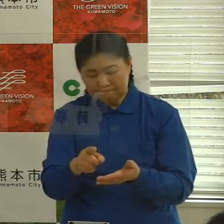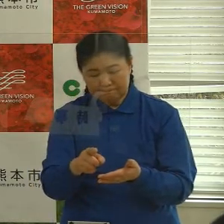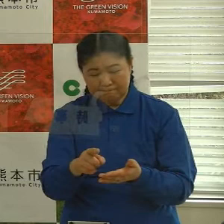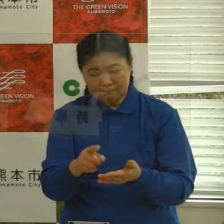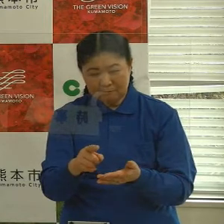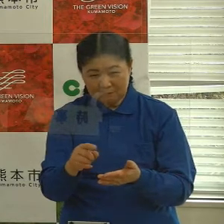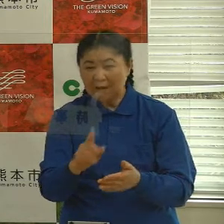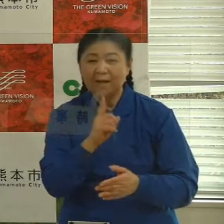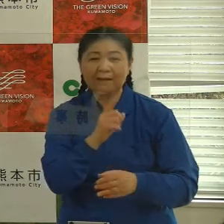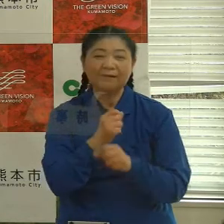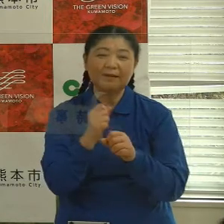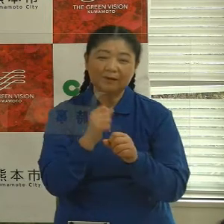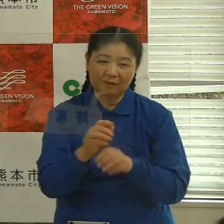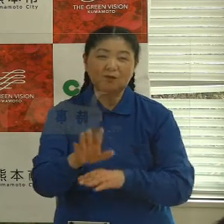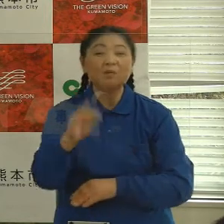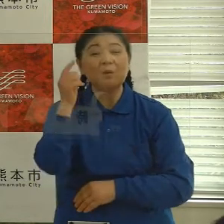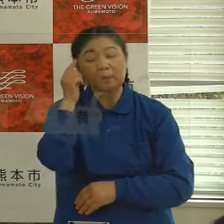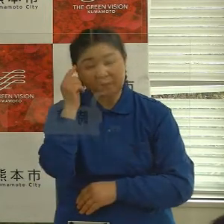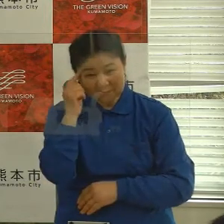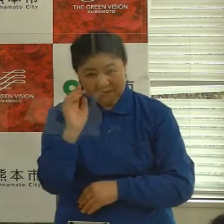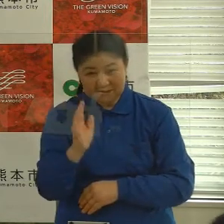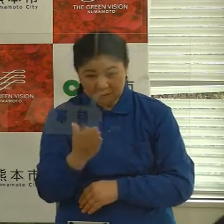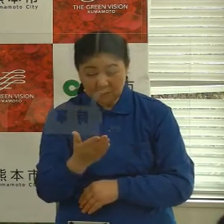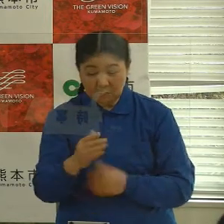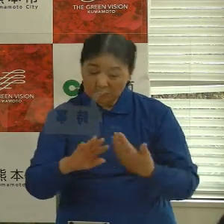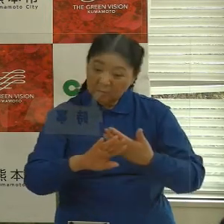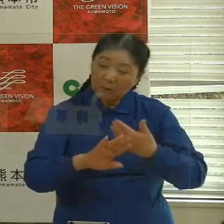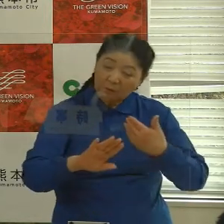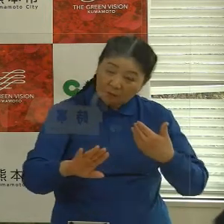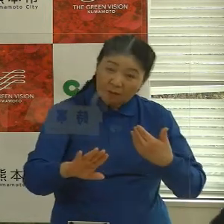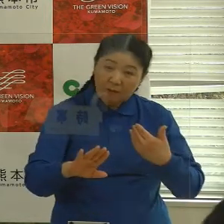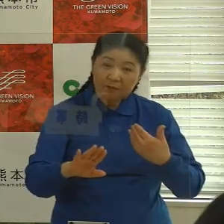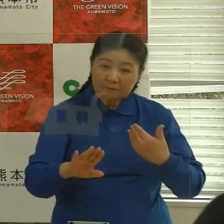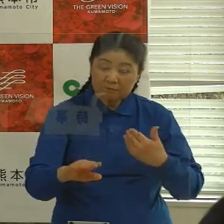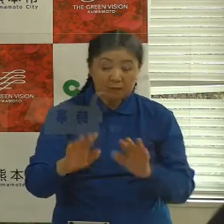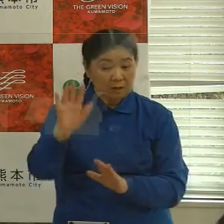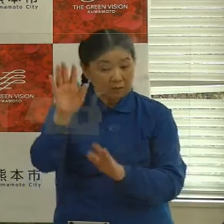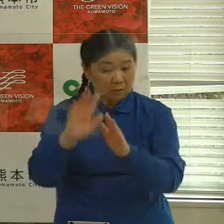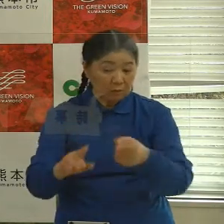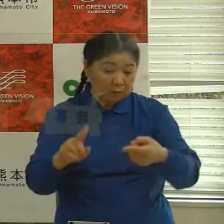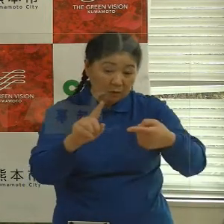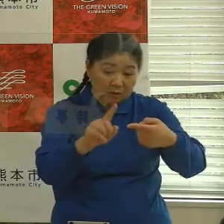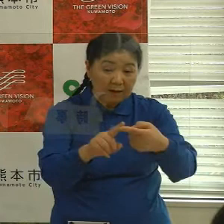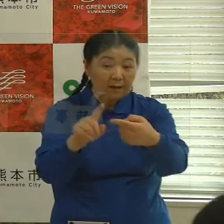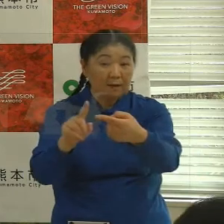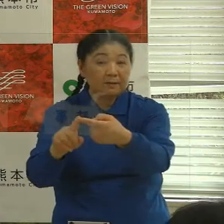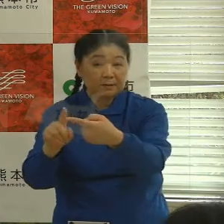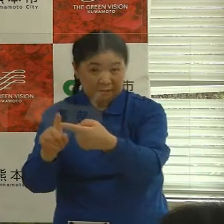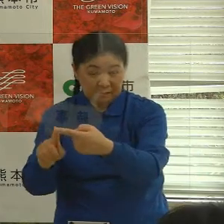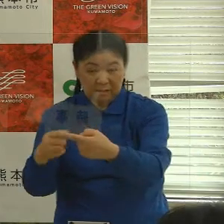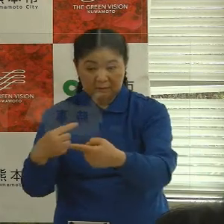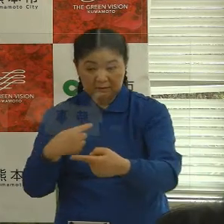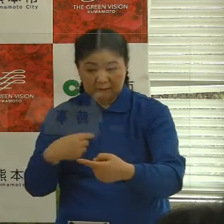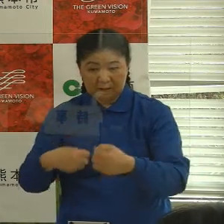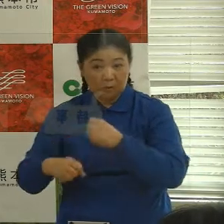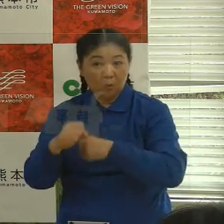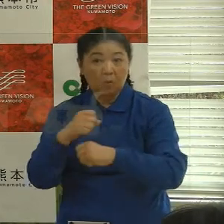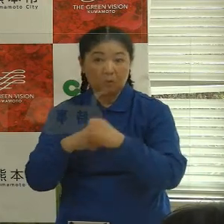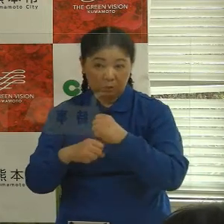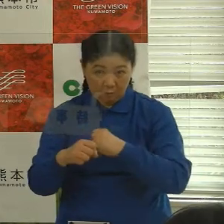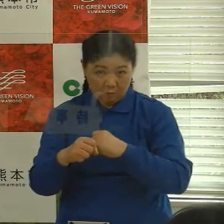ふうにはなかなか言えないのかなというふうに思っていますが、一方ではそうやって状況に合わせて我々の行動も